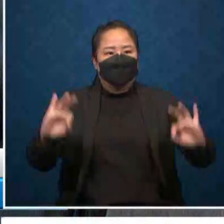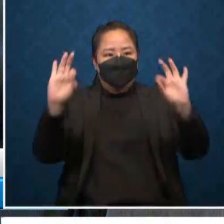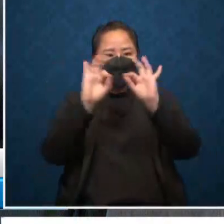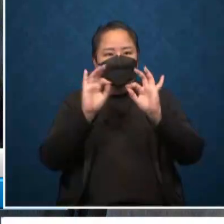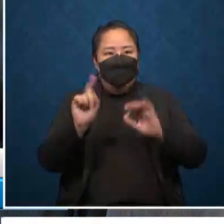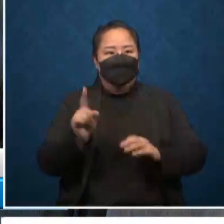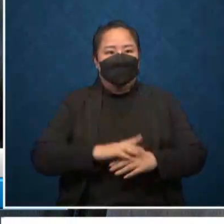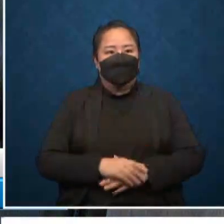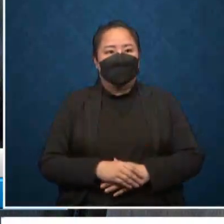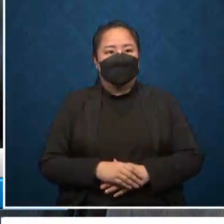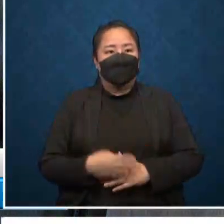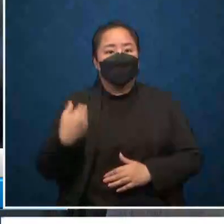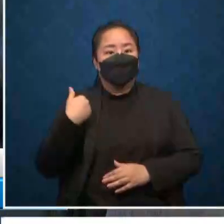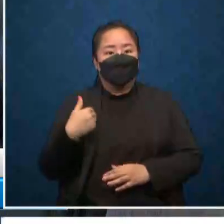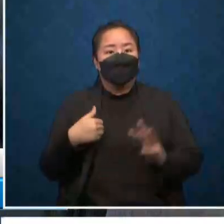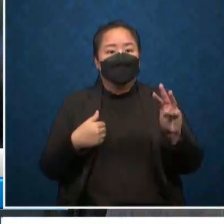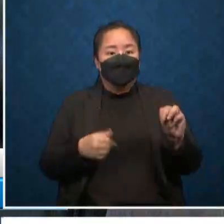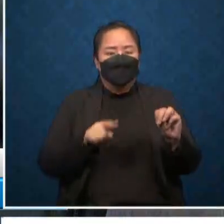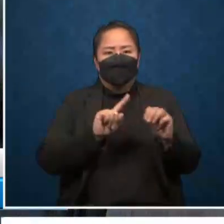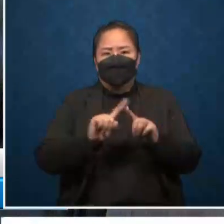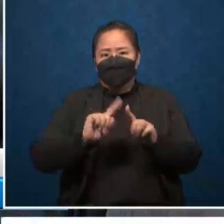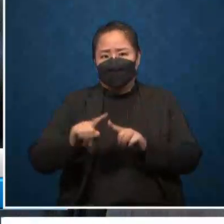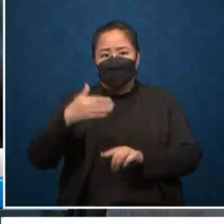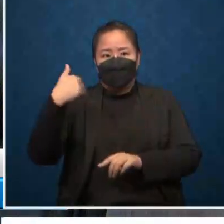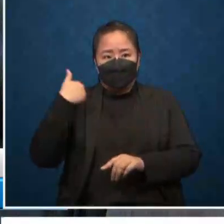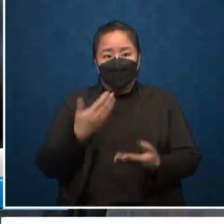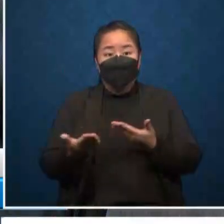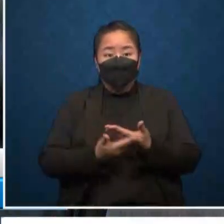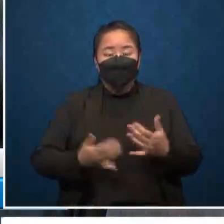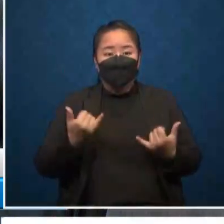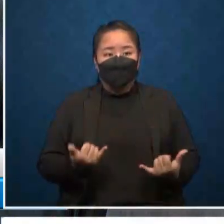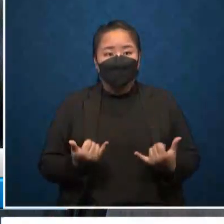And I would like make the statement of the government that we have to understand today.